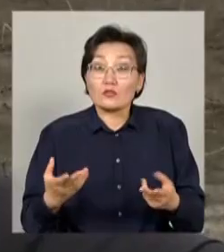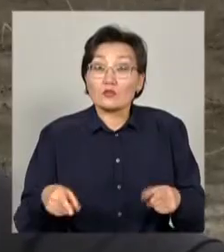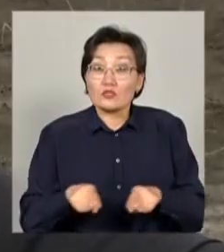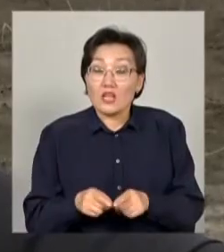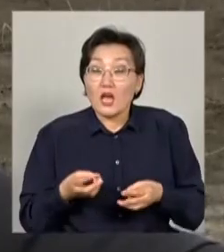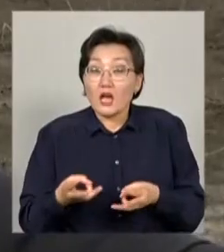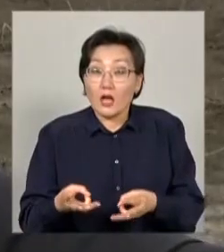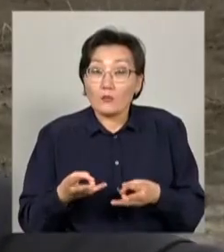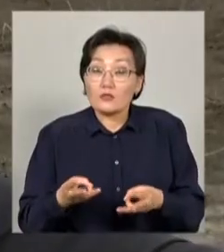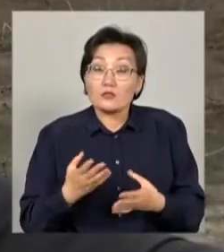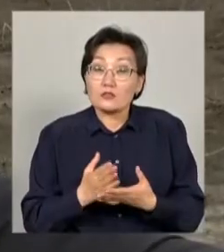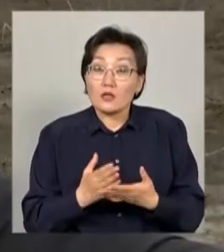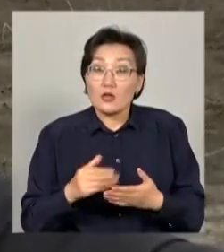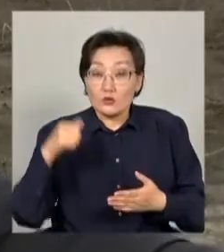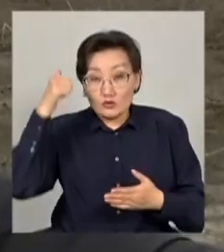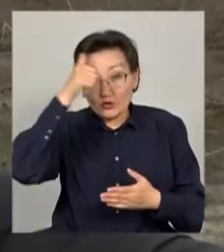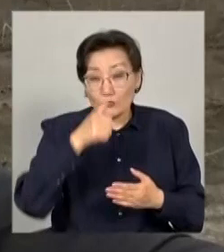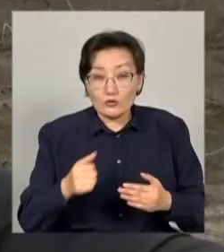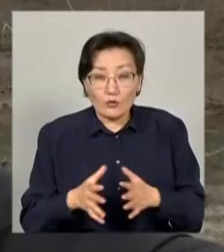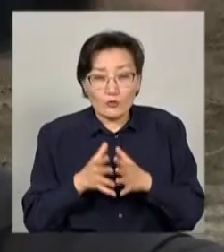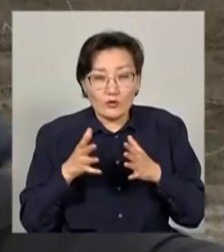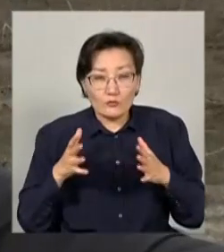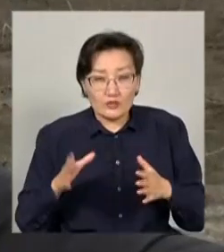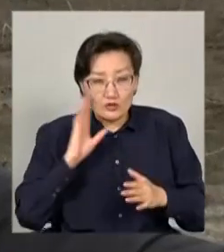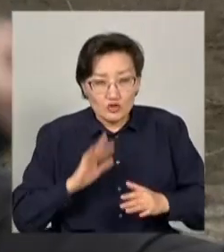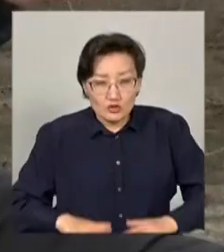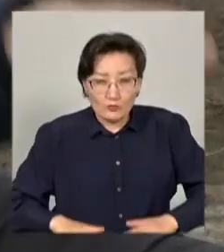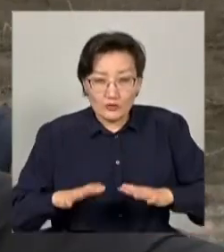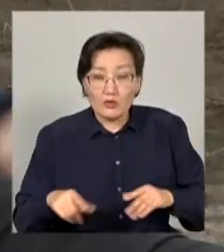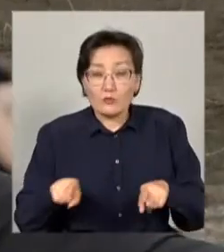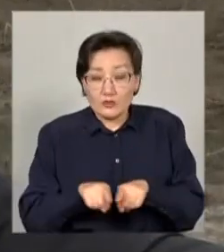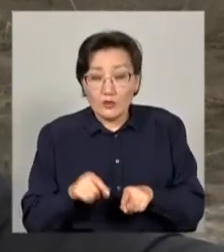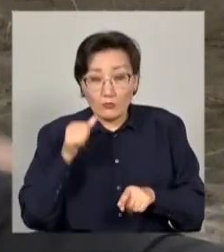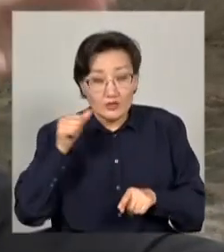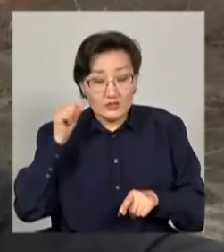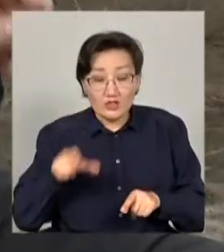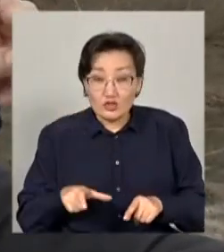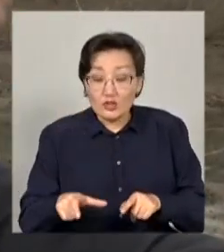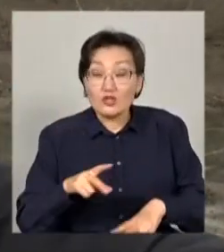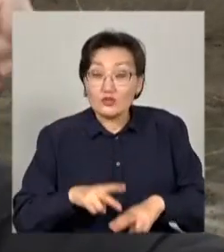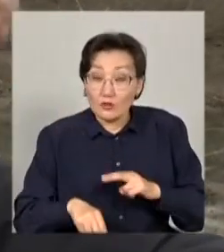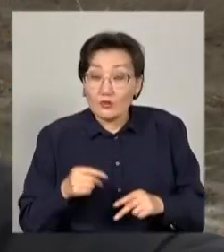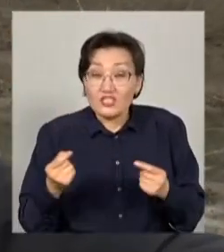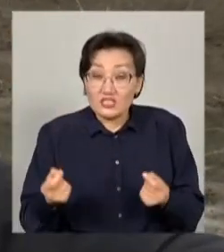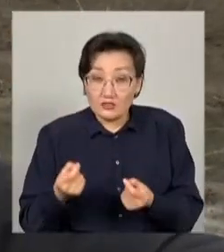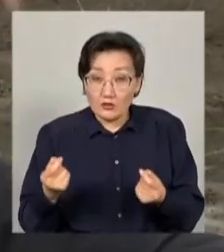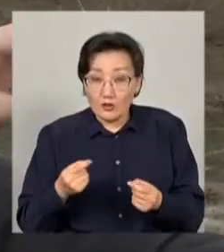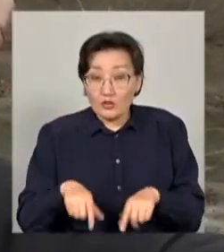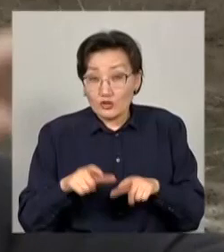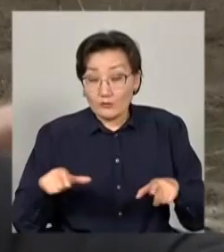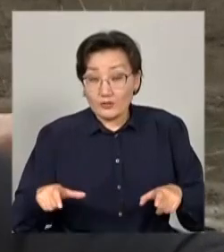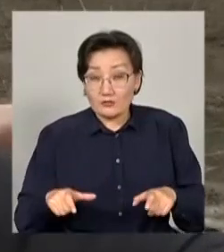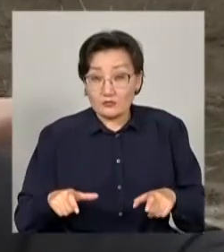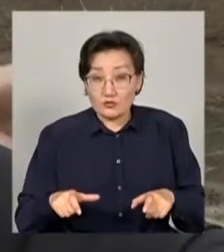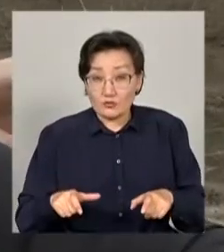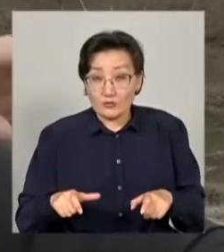жатыр. Жылда бұдан да зорғы проблема, қызыл су басып кетеді. Былтырдан бері мына жол салынып, кішкене болса да тұрғындарға